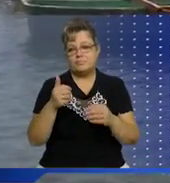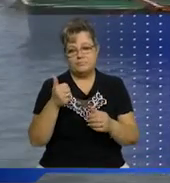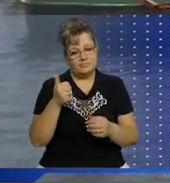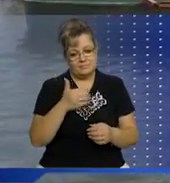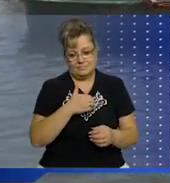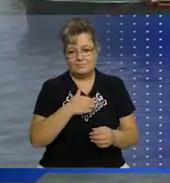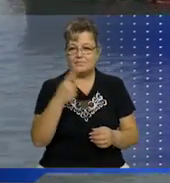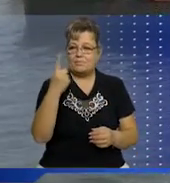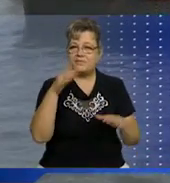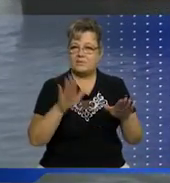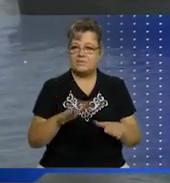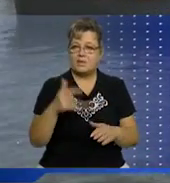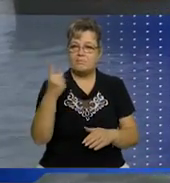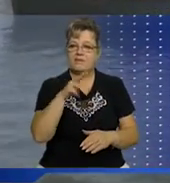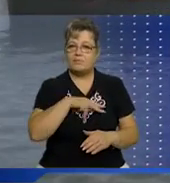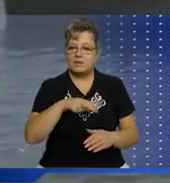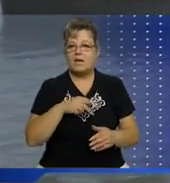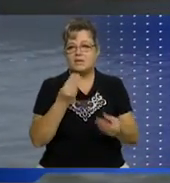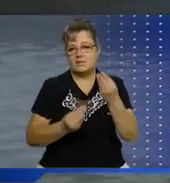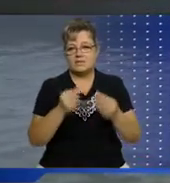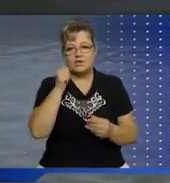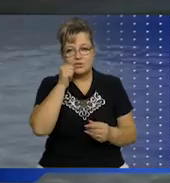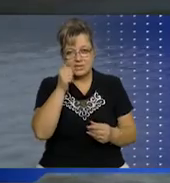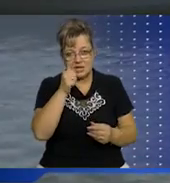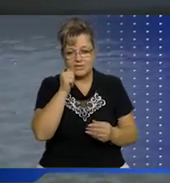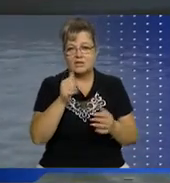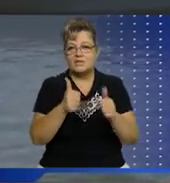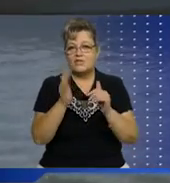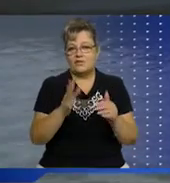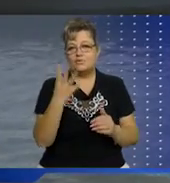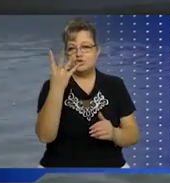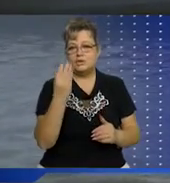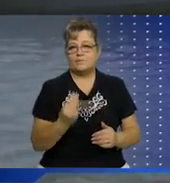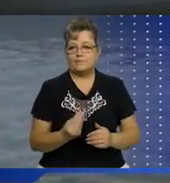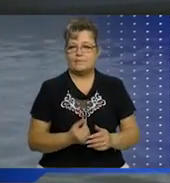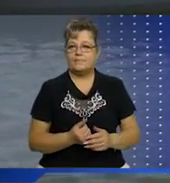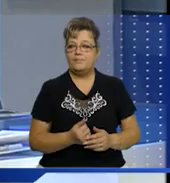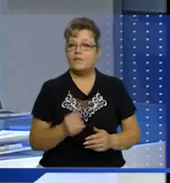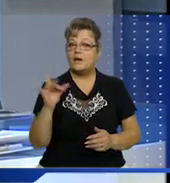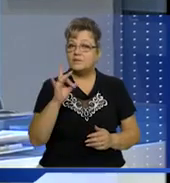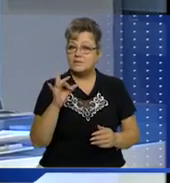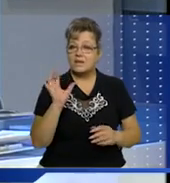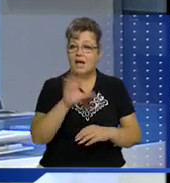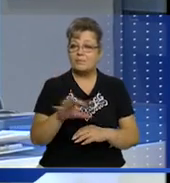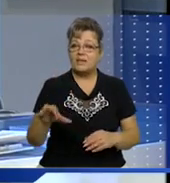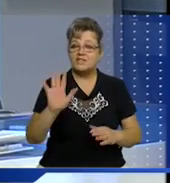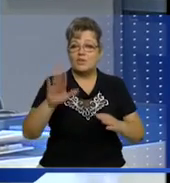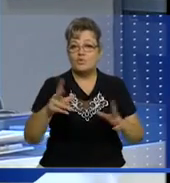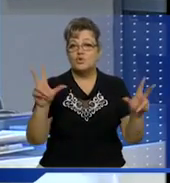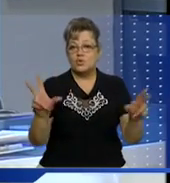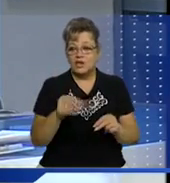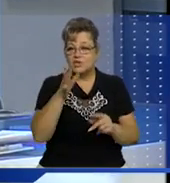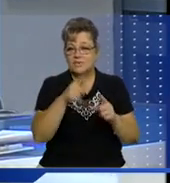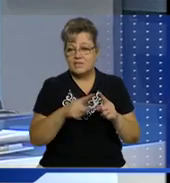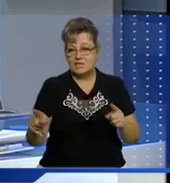традиционно претендует на первые места. Первые медали разыграют уже завтра. Соревнования продлятся 4 дня. А у донских гандболисток